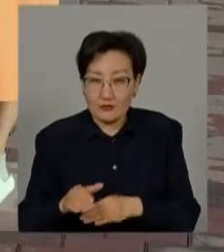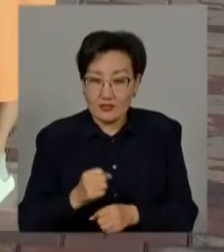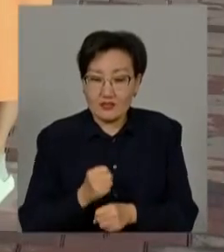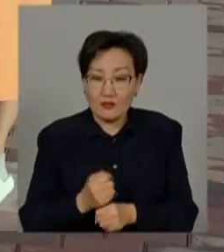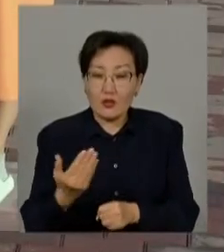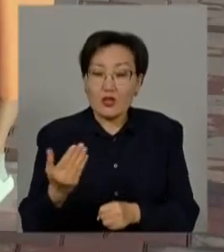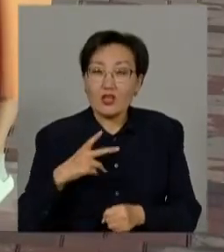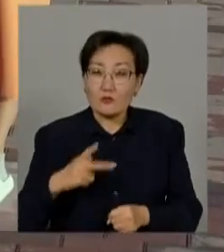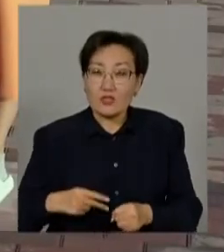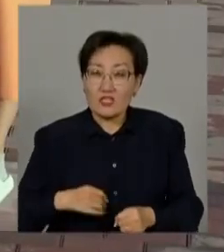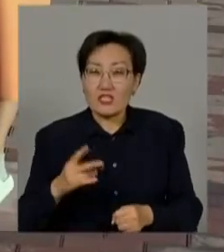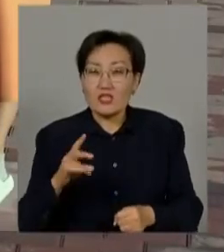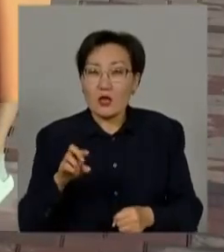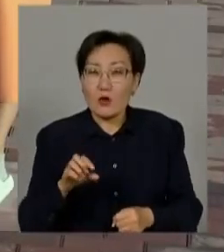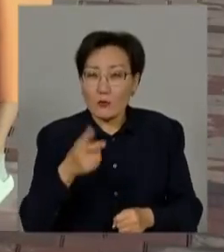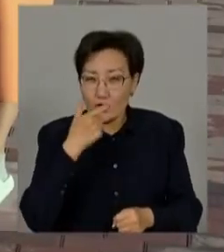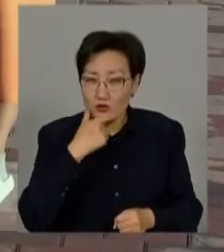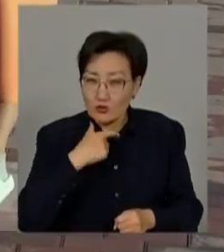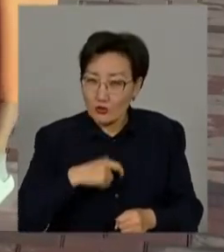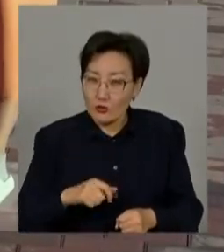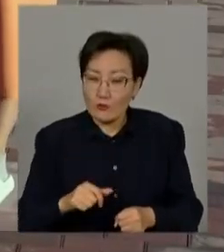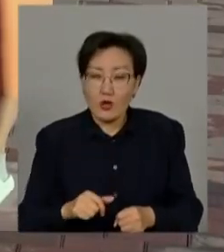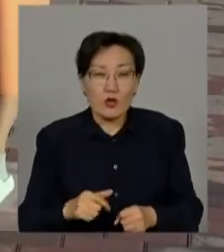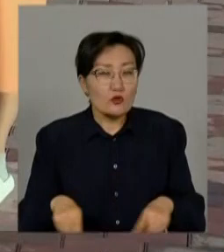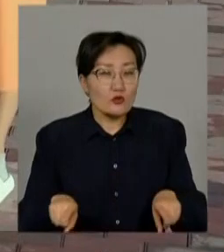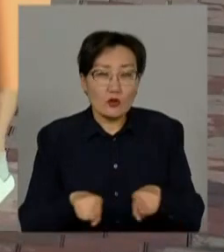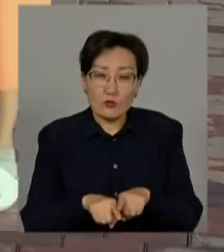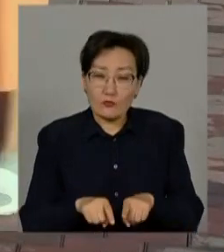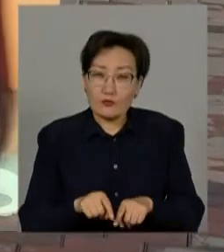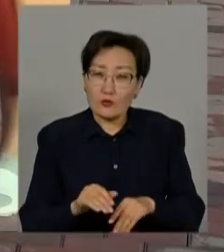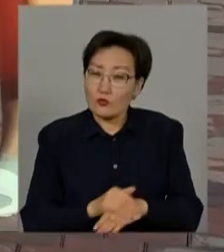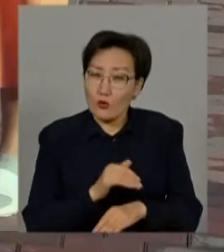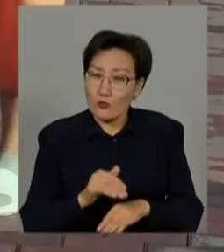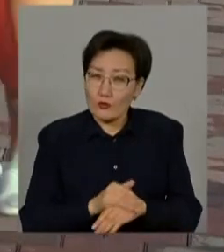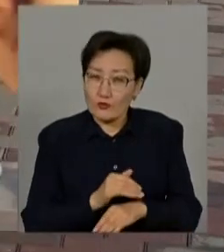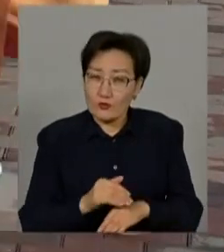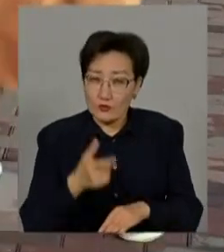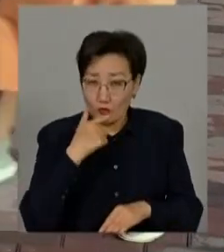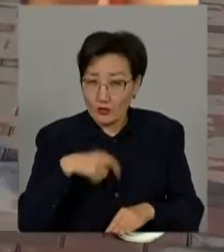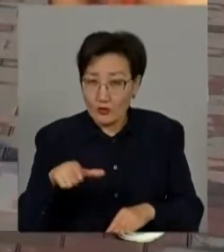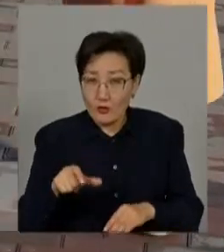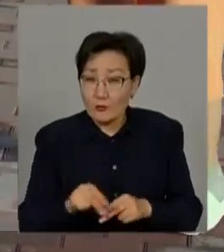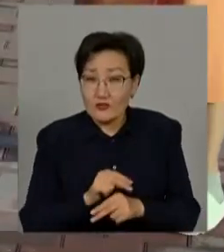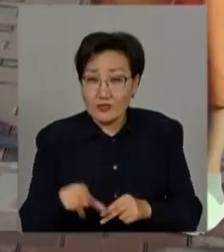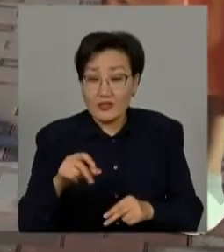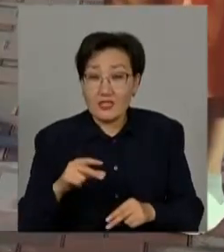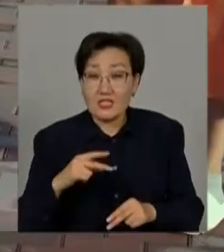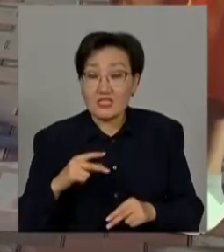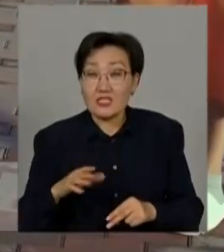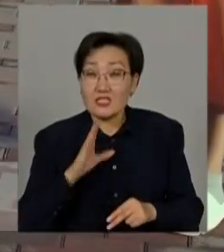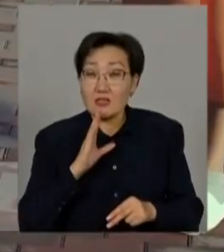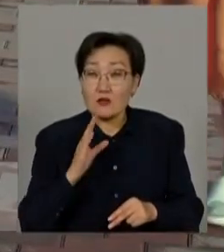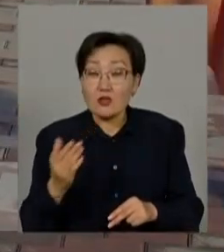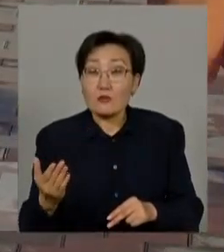Әсіресе ана қызы бар, инабатты, ибалы бір, сондай бір өнегелі қыз екен ше. Әй, Толик, дай